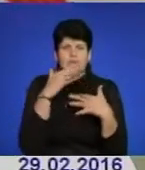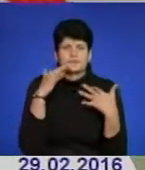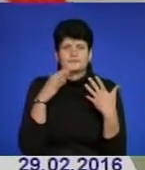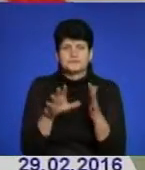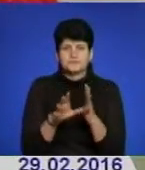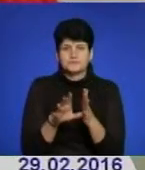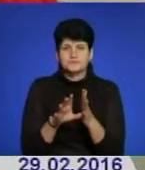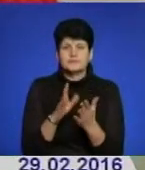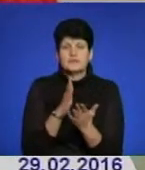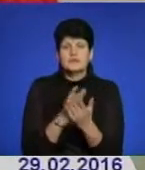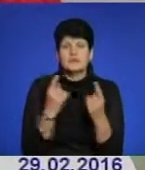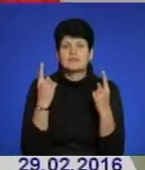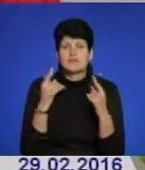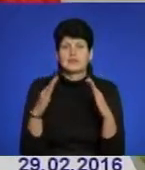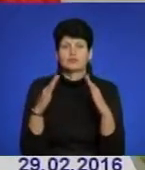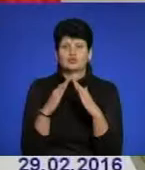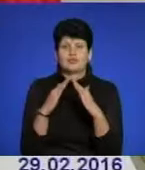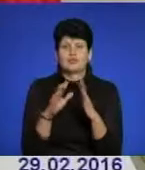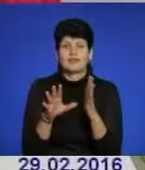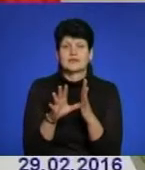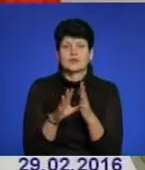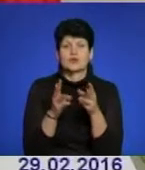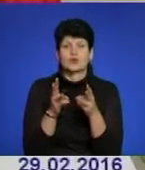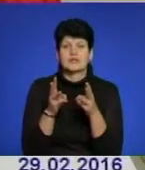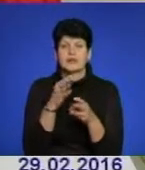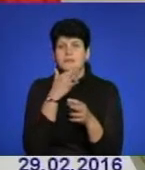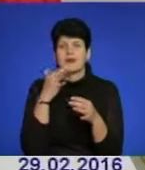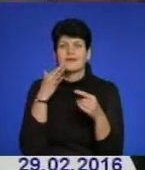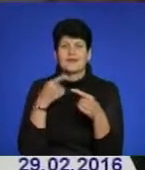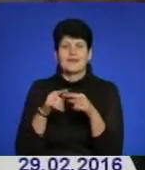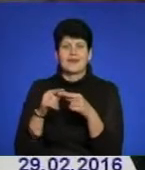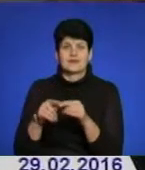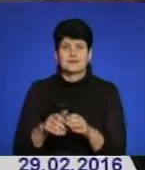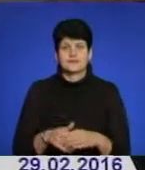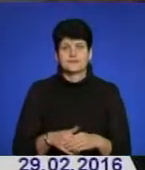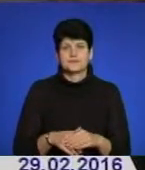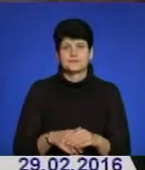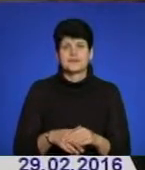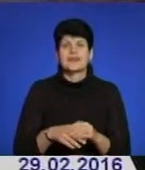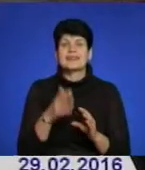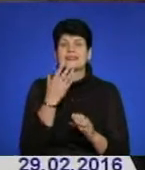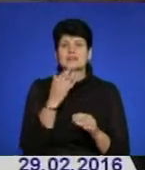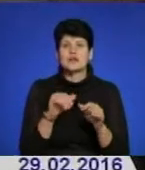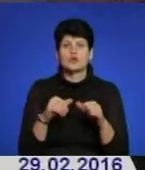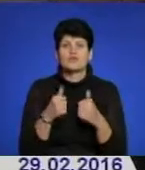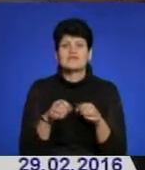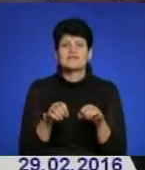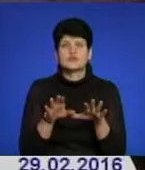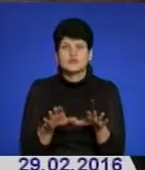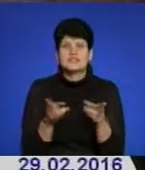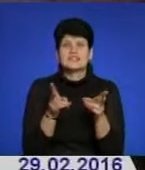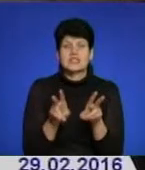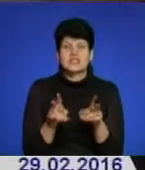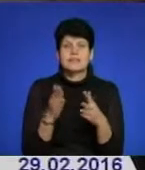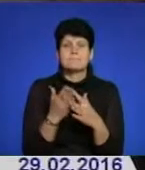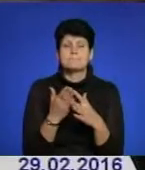електроенергії. Мають великі будинки, електричні котли, багато техніки. Національна комісія вирішила, що залишається пільгове